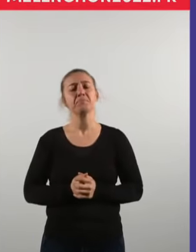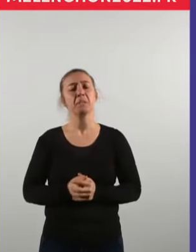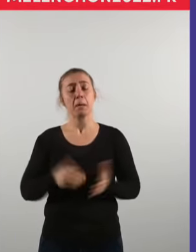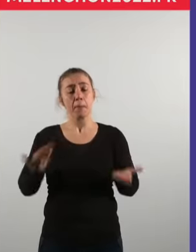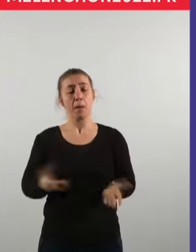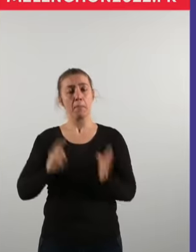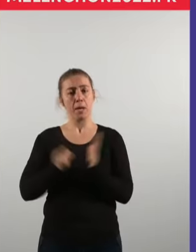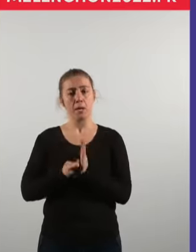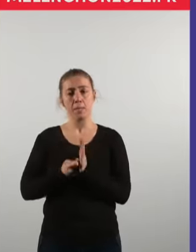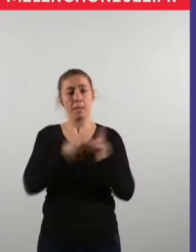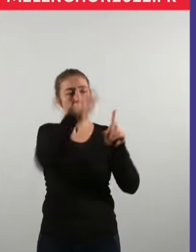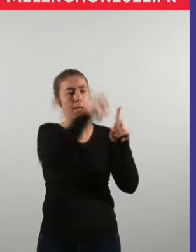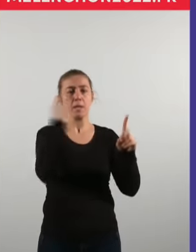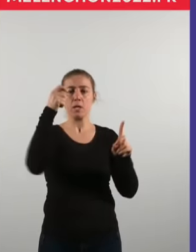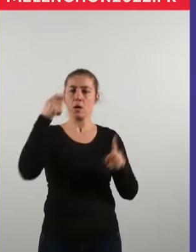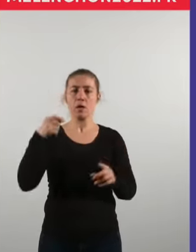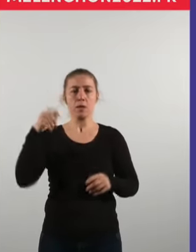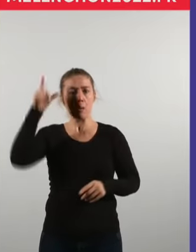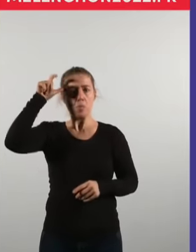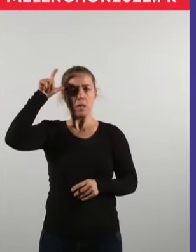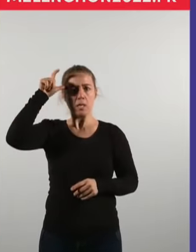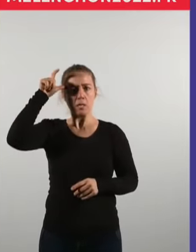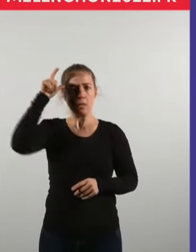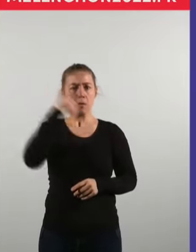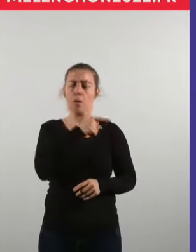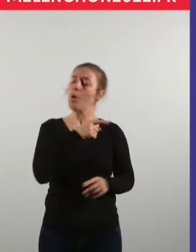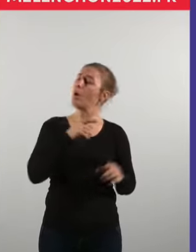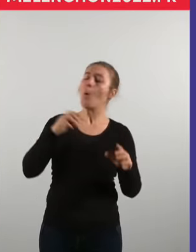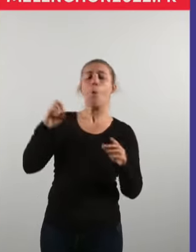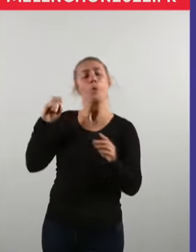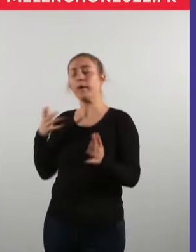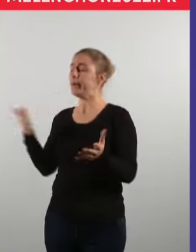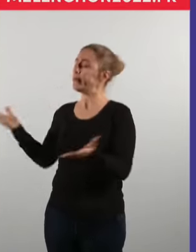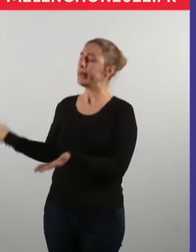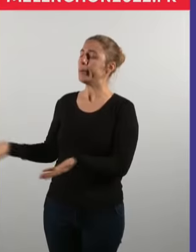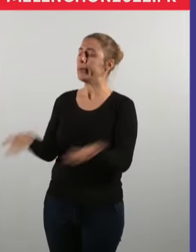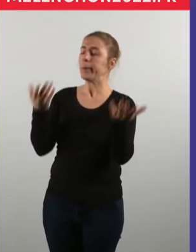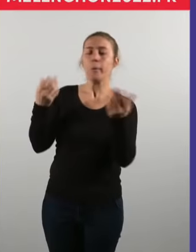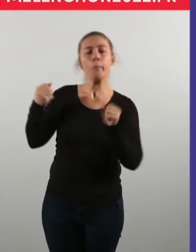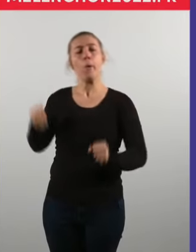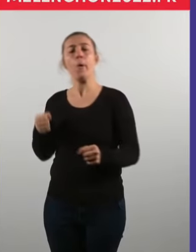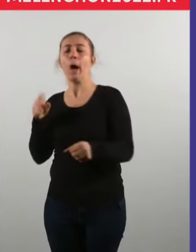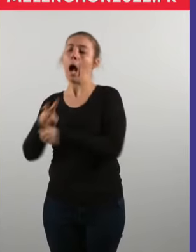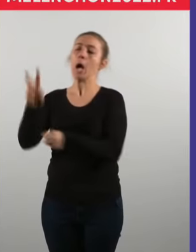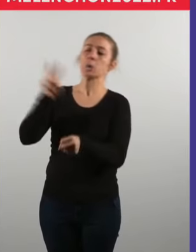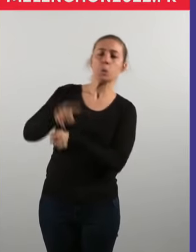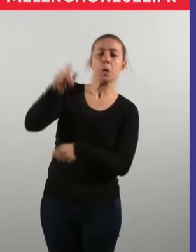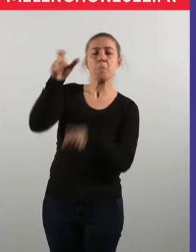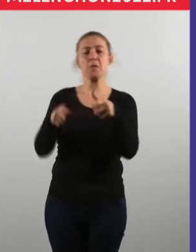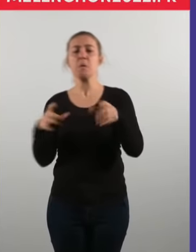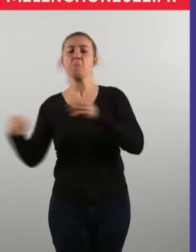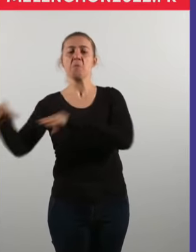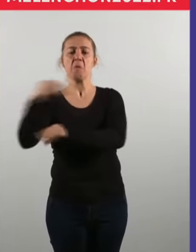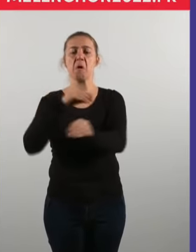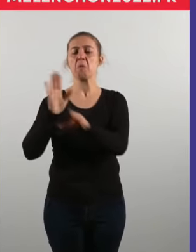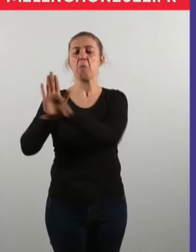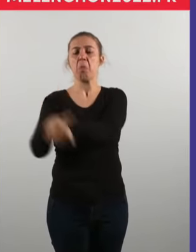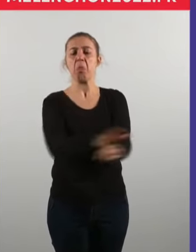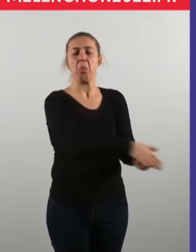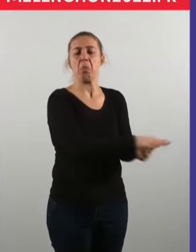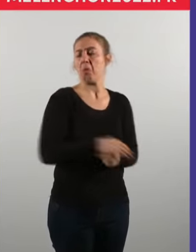de la République revendique d'insulter et de mépriser, d'emmerder les Français par millions.